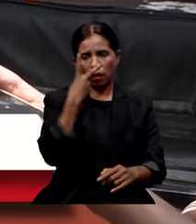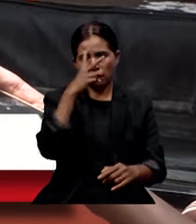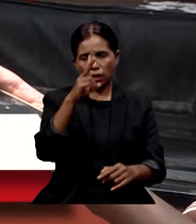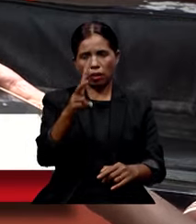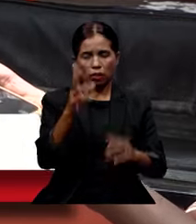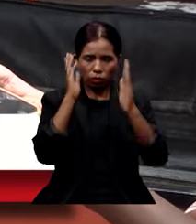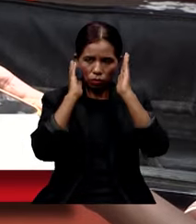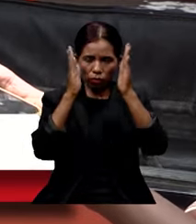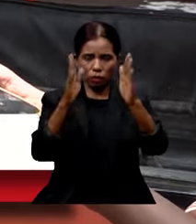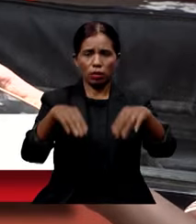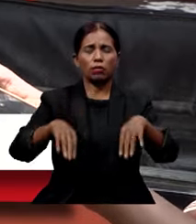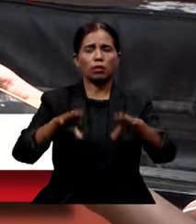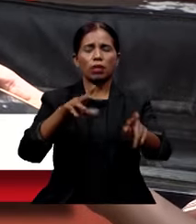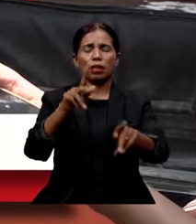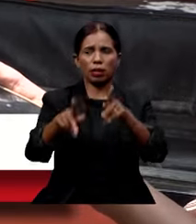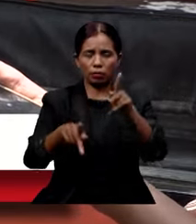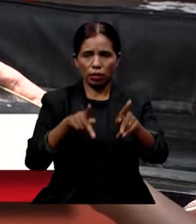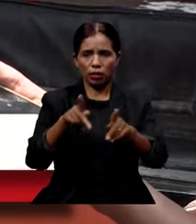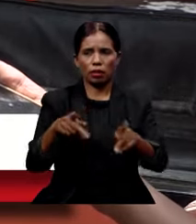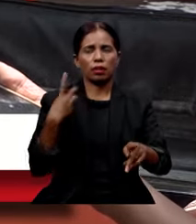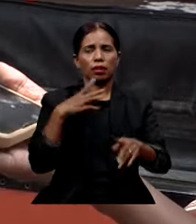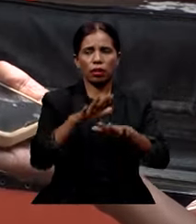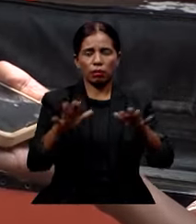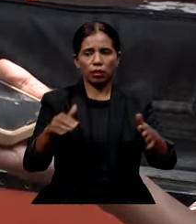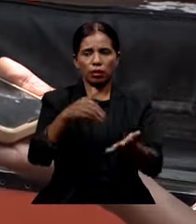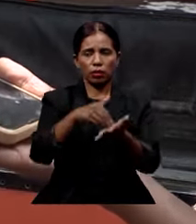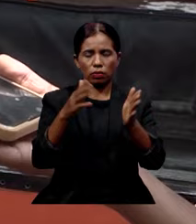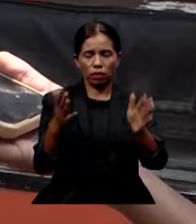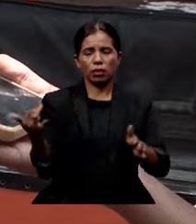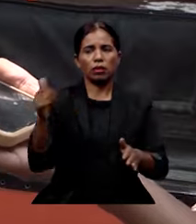tarjetu ba trafik umano ne maka tanya alin sira studente sira